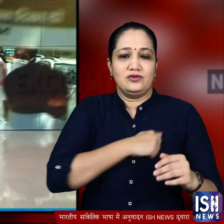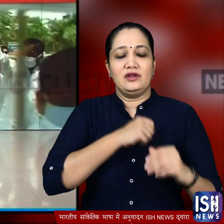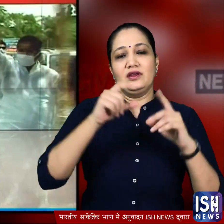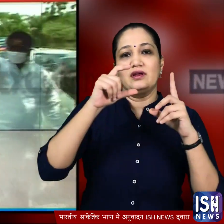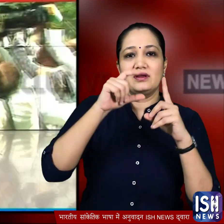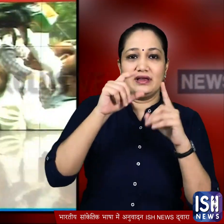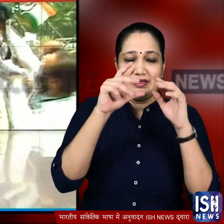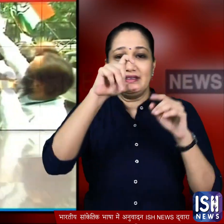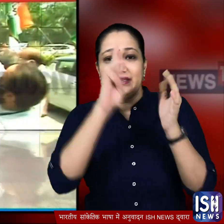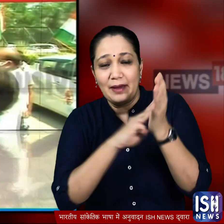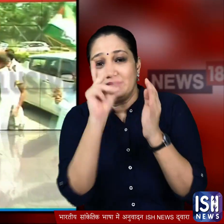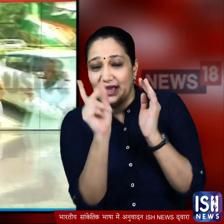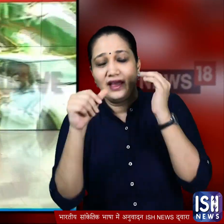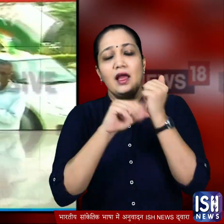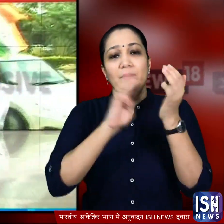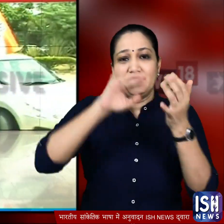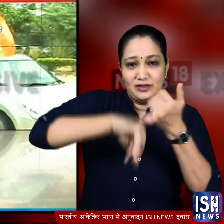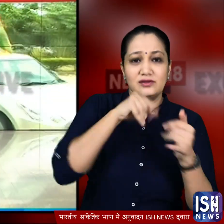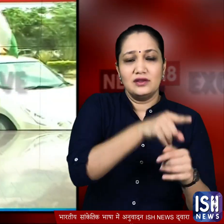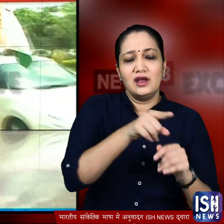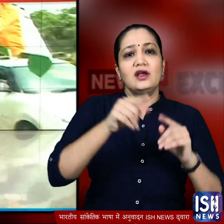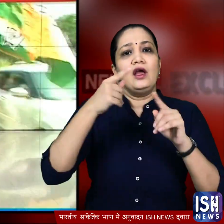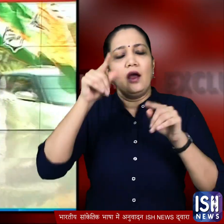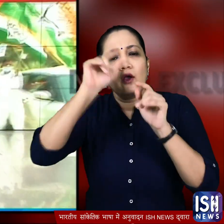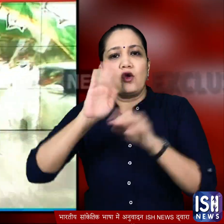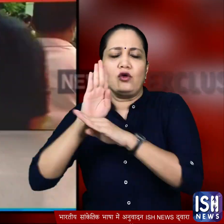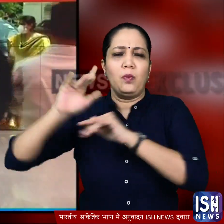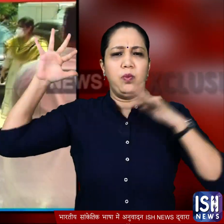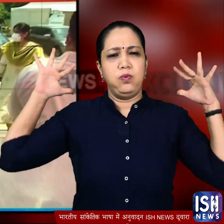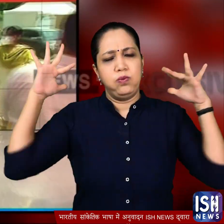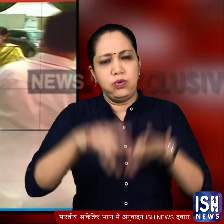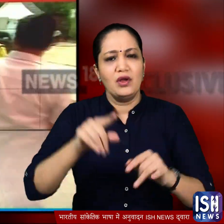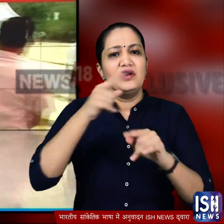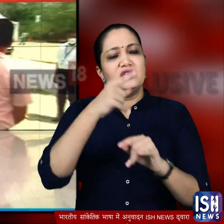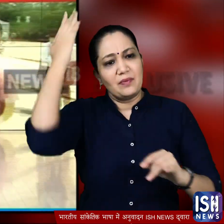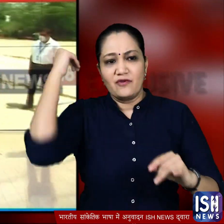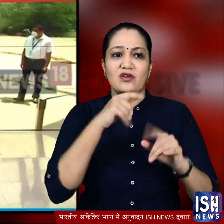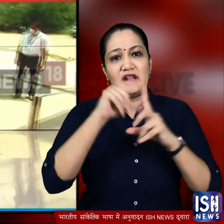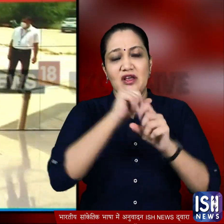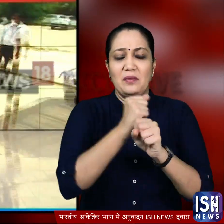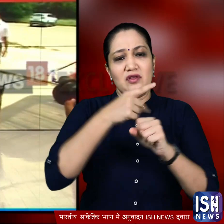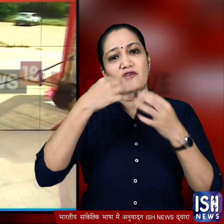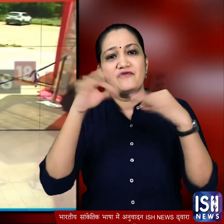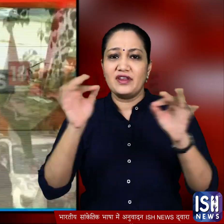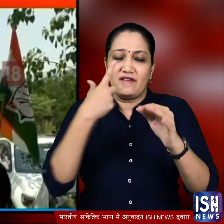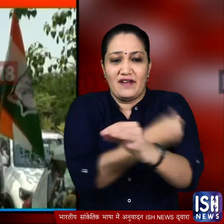ने घेराव करने की कोशिश की। कांग्रेस ने आरोप लगाया कि दिल्ली सरकार लोगों को मुफ्त वैक्सीन देने का अपना वादा भूल गई